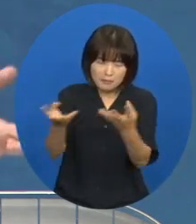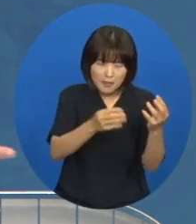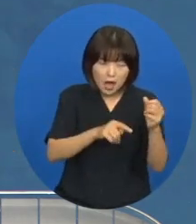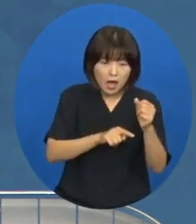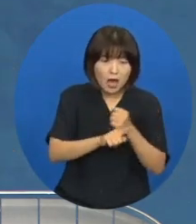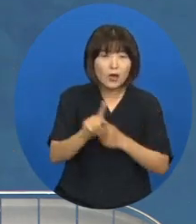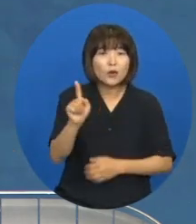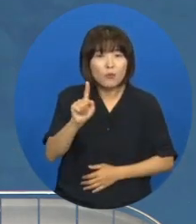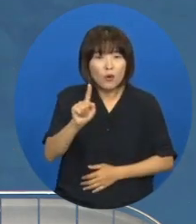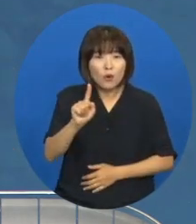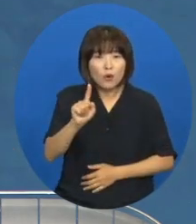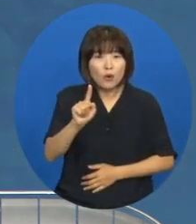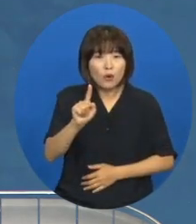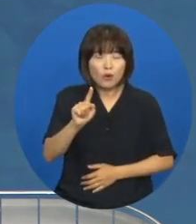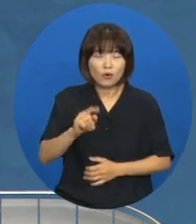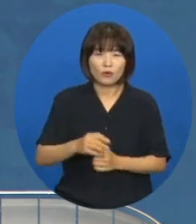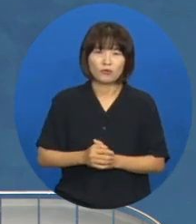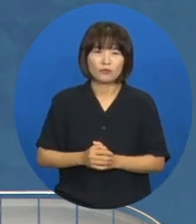세상에 어떻게 이렇게 많지요?